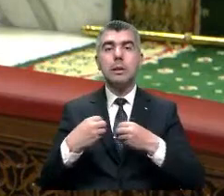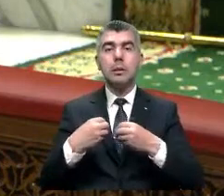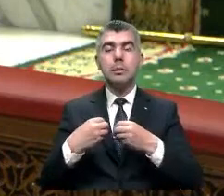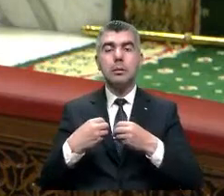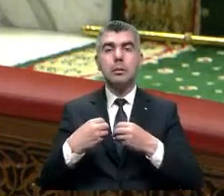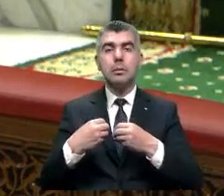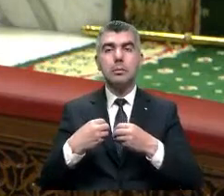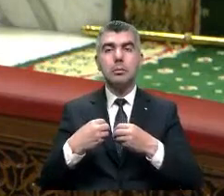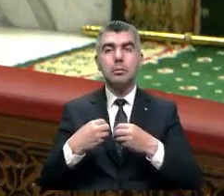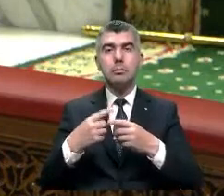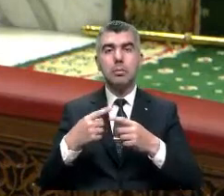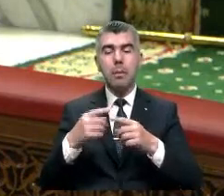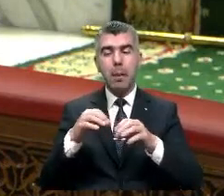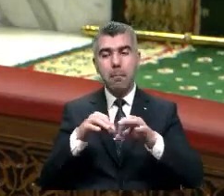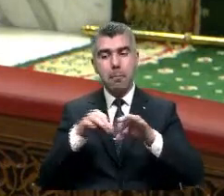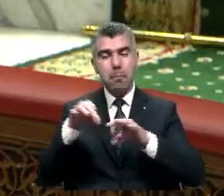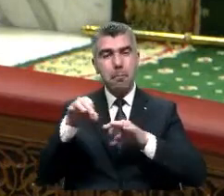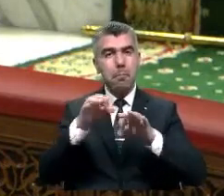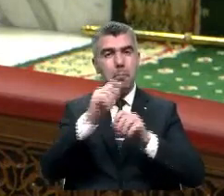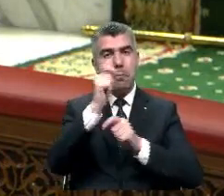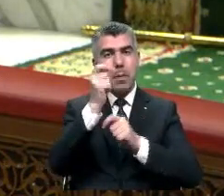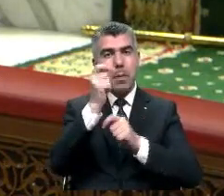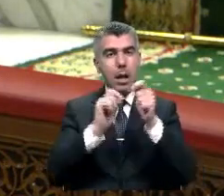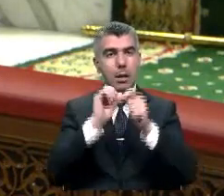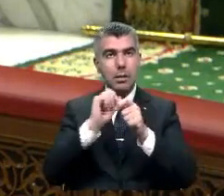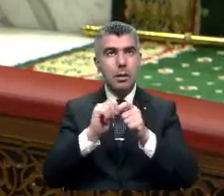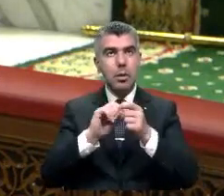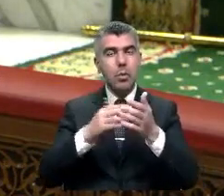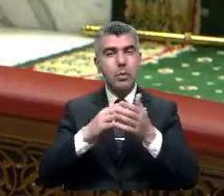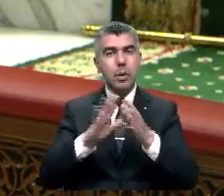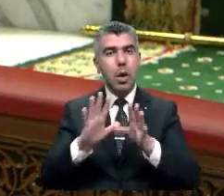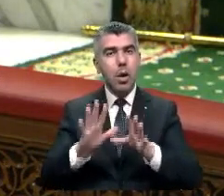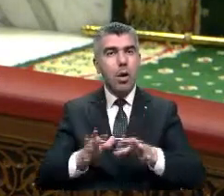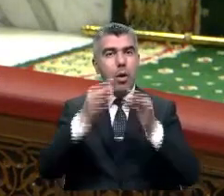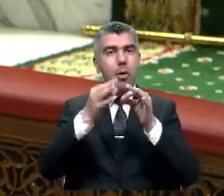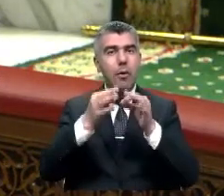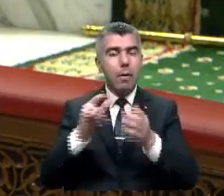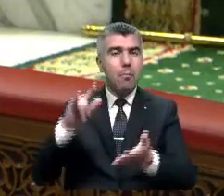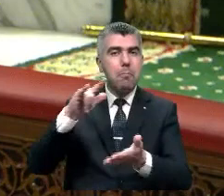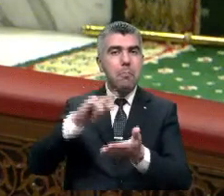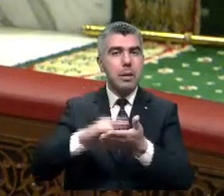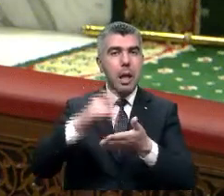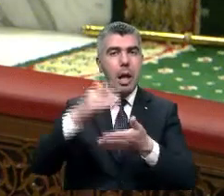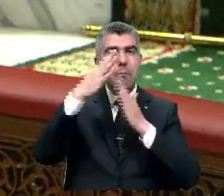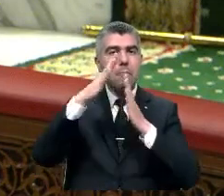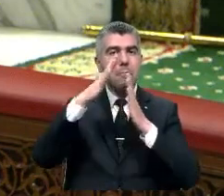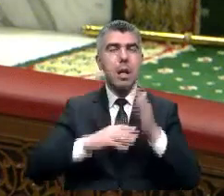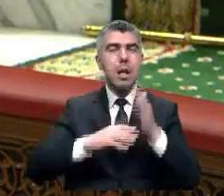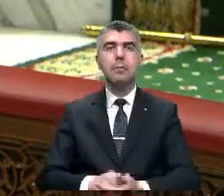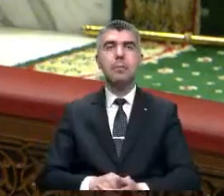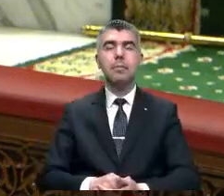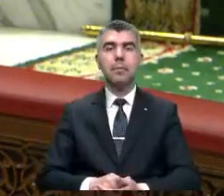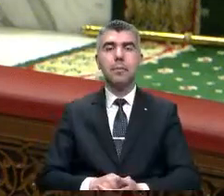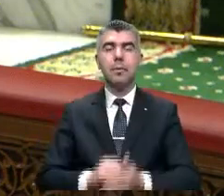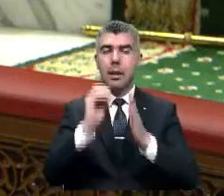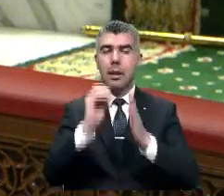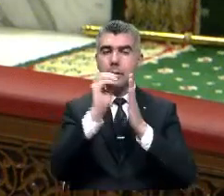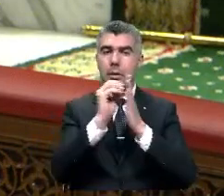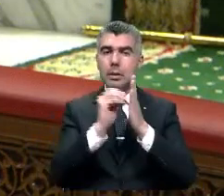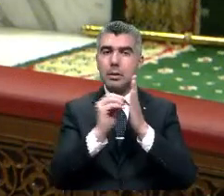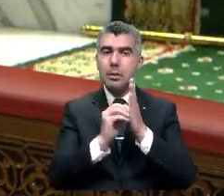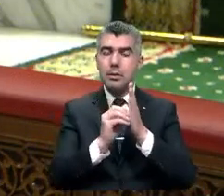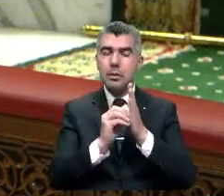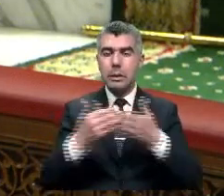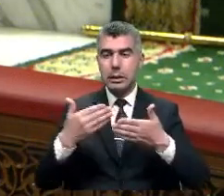عليه، واللي يعني تعطينا معطيات دقيقه حول مختلف المطارات الوطنيه اللي تيمكن من البرمجه ديال الاستثمارات